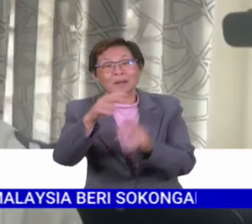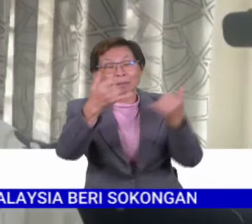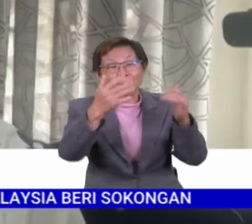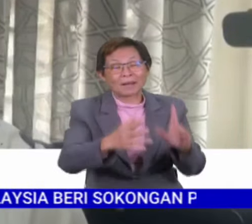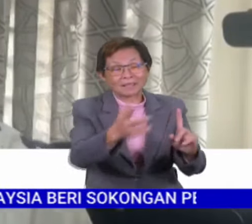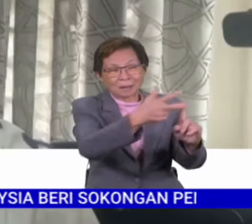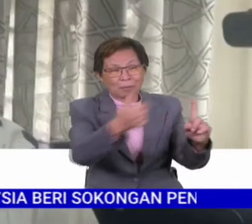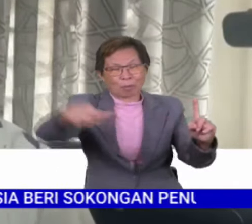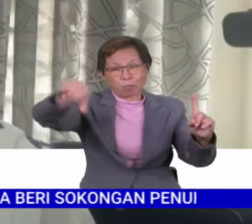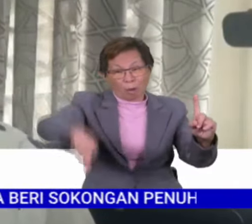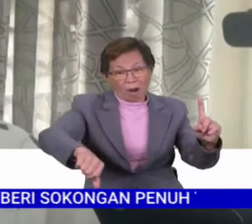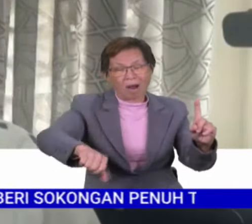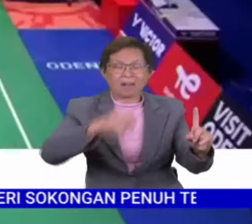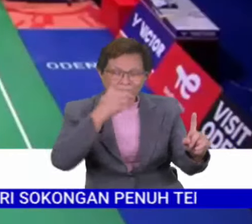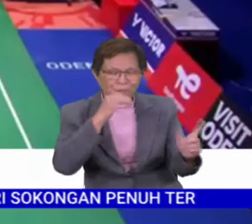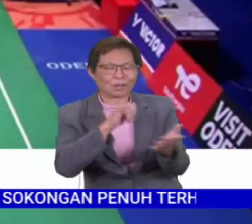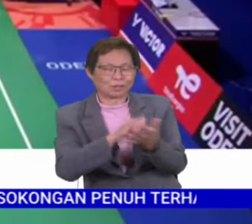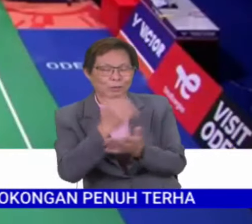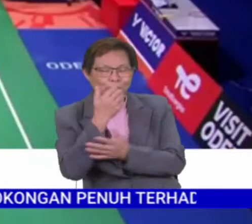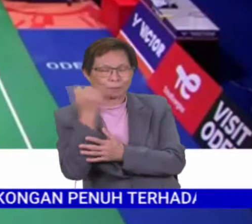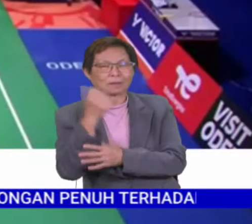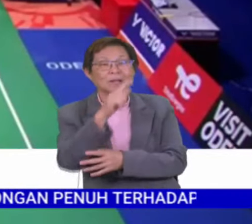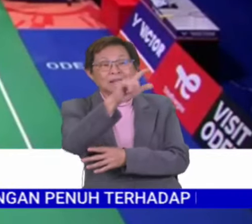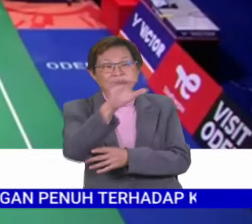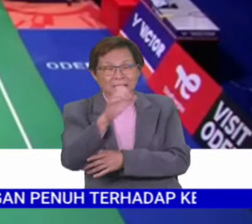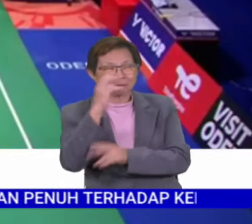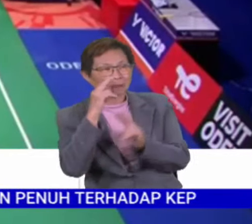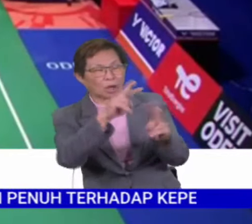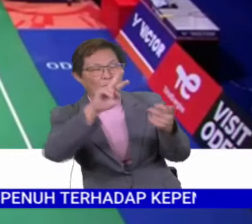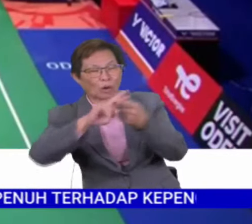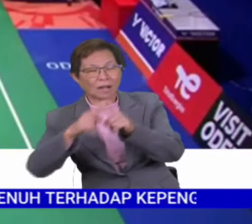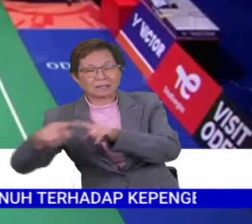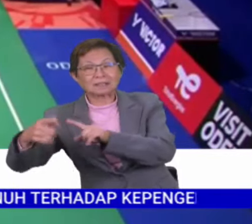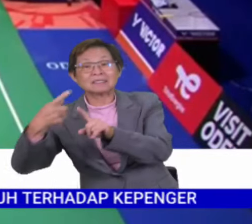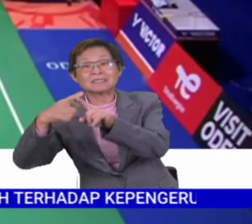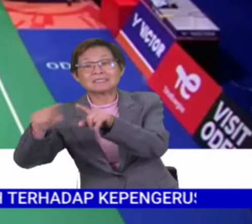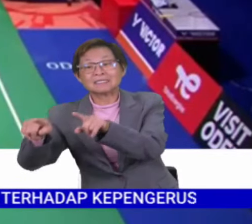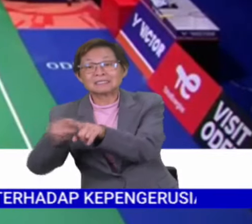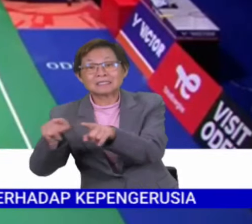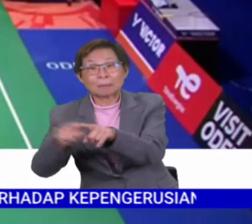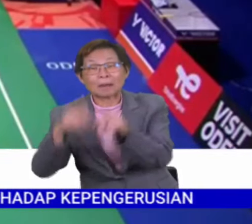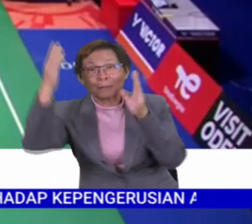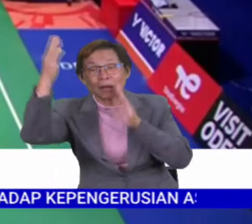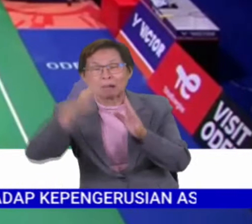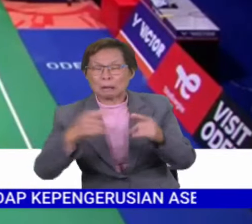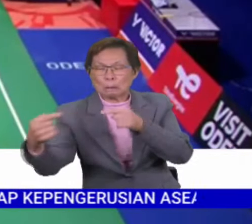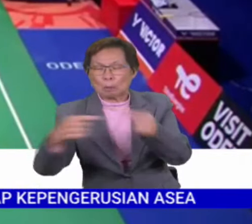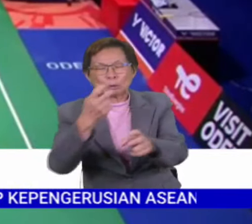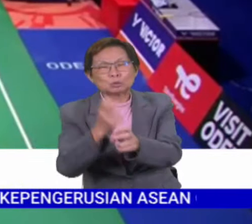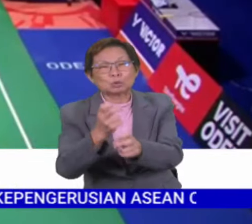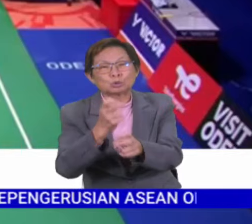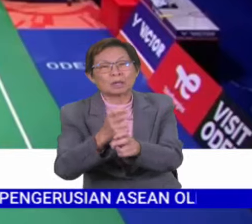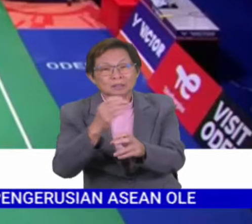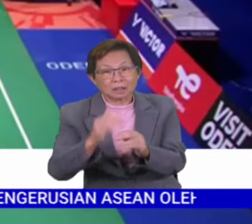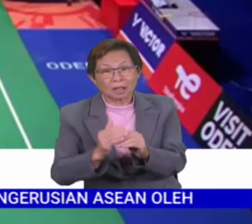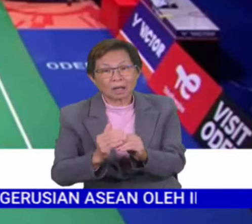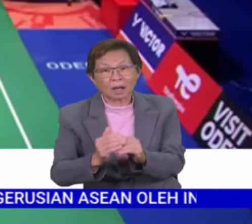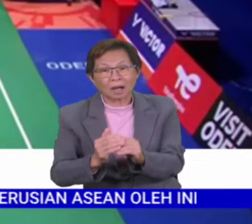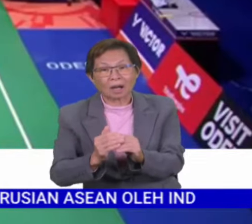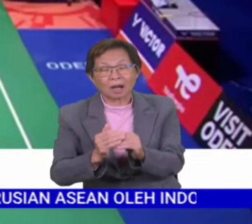itu lebih baik. Zijia pula melihat rakan senegara Eng Ziyong antara lawan sukar seandainya melepasi